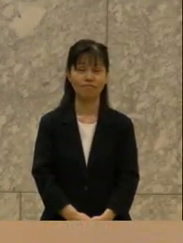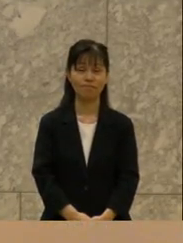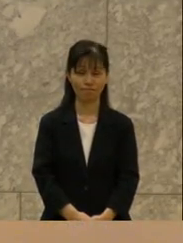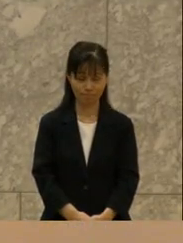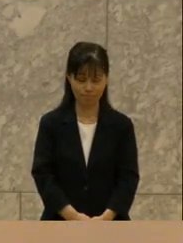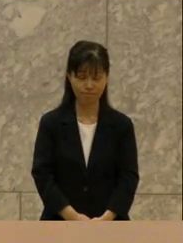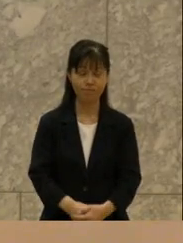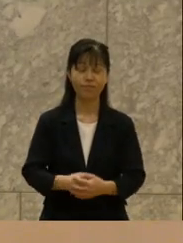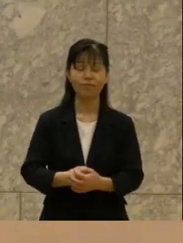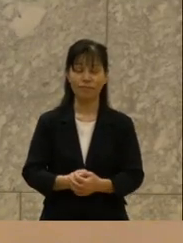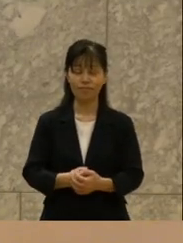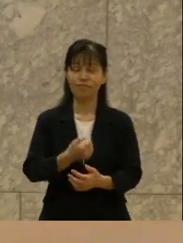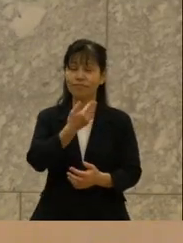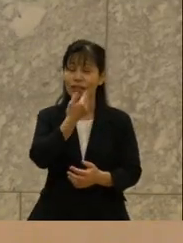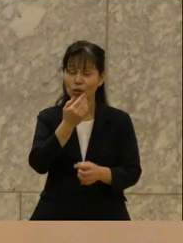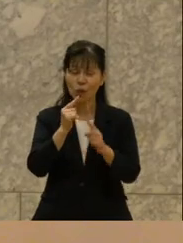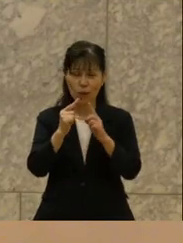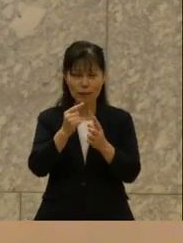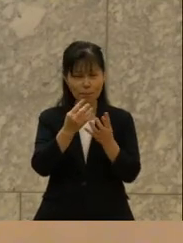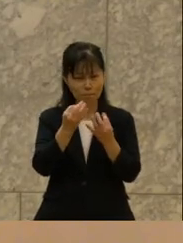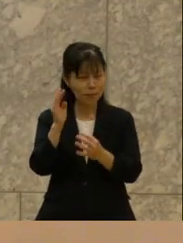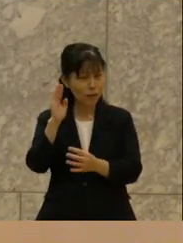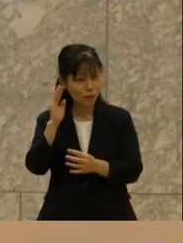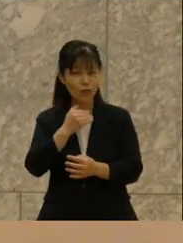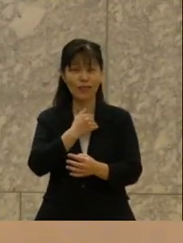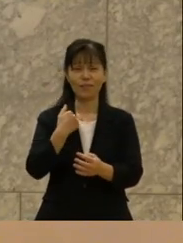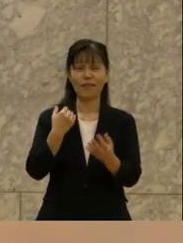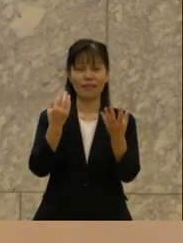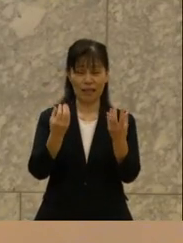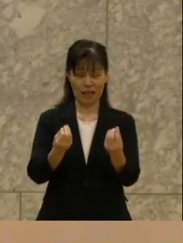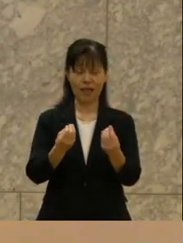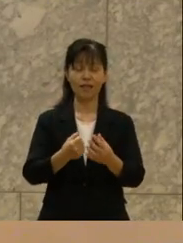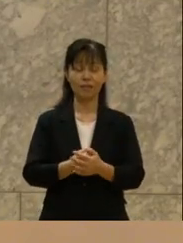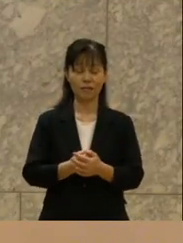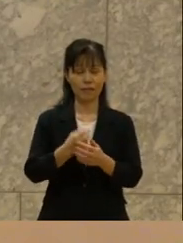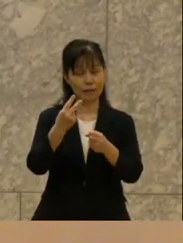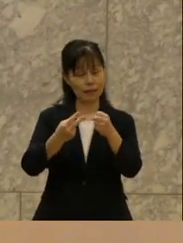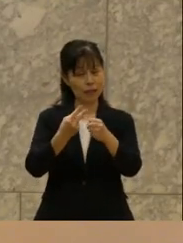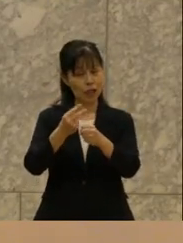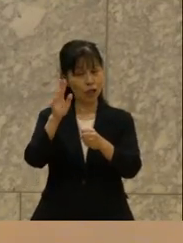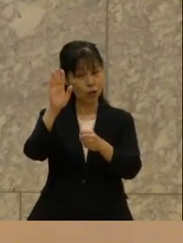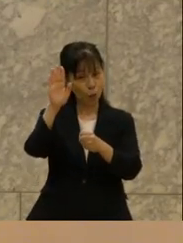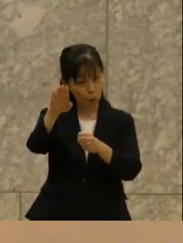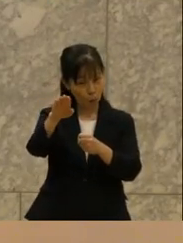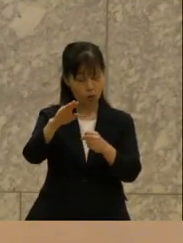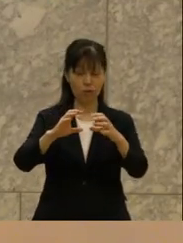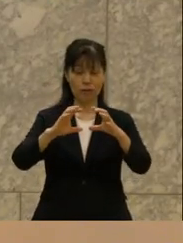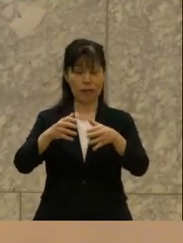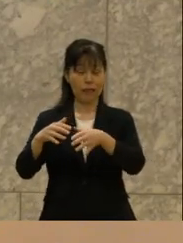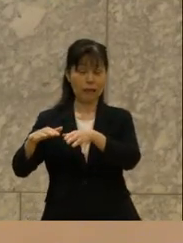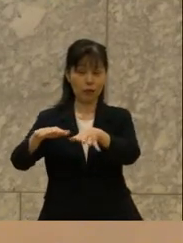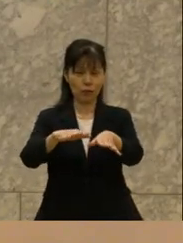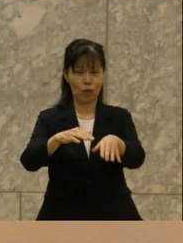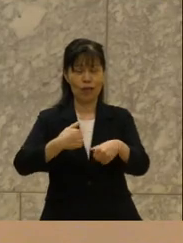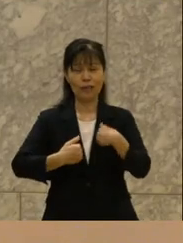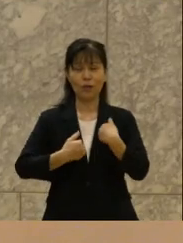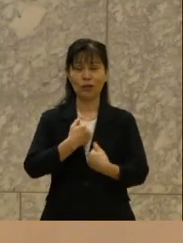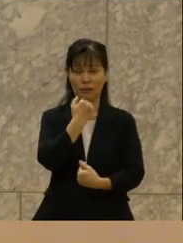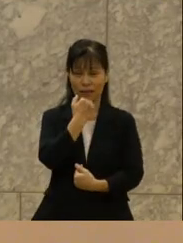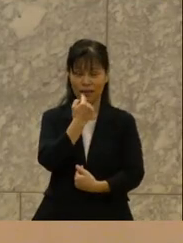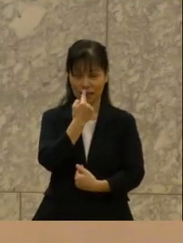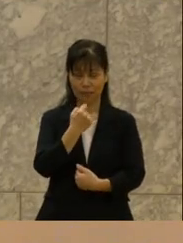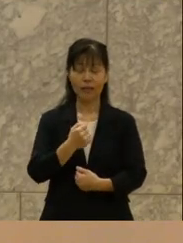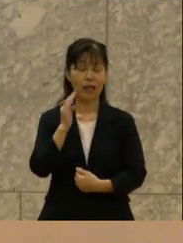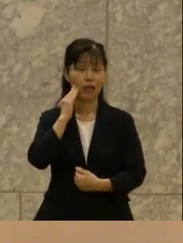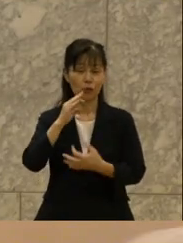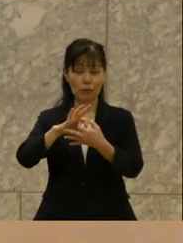さて貴重なお話をたくさん聞くことができまして2年後のこの世界陸上も楽しみですしまた